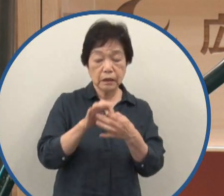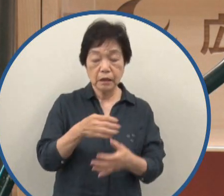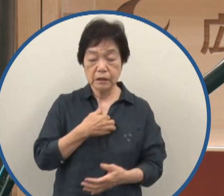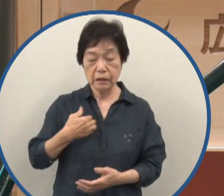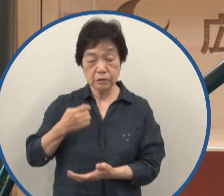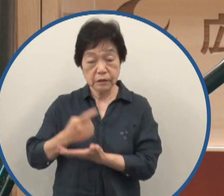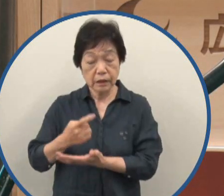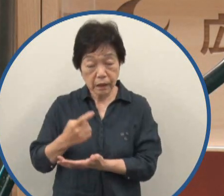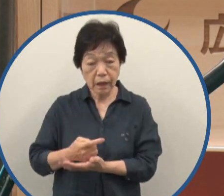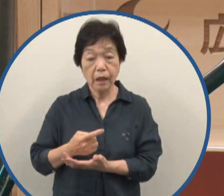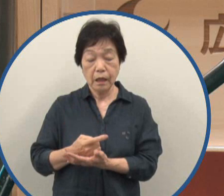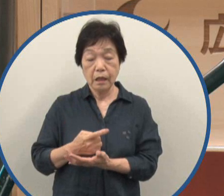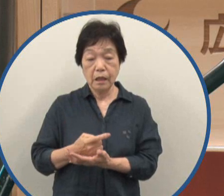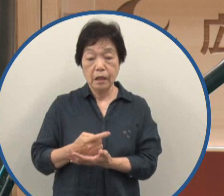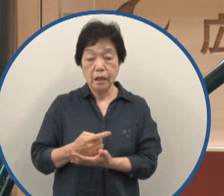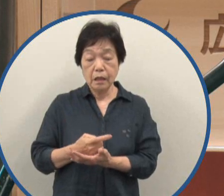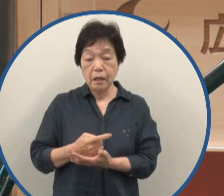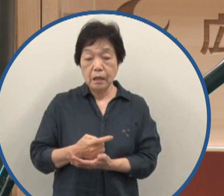限りのことを